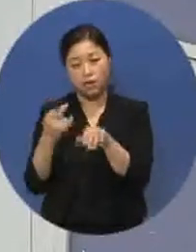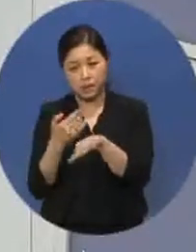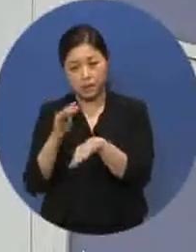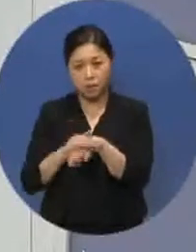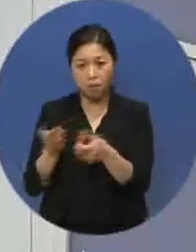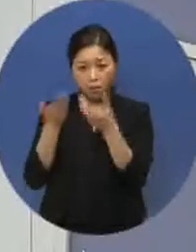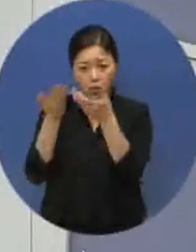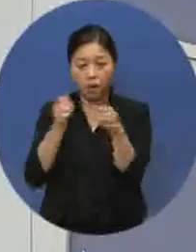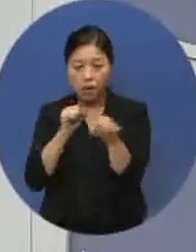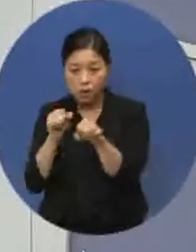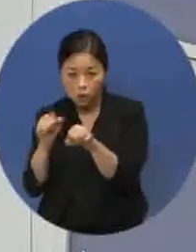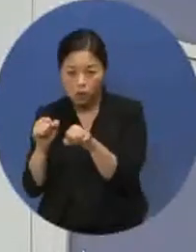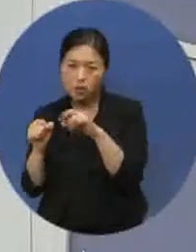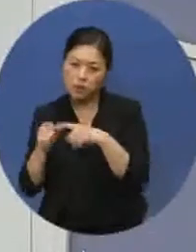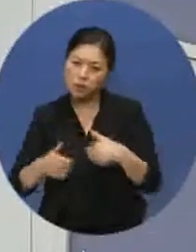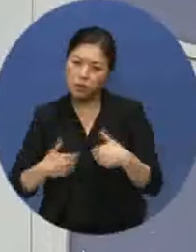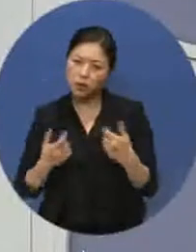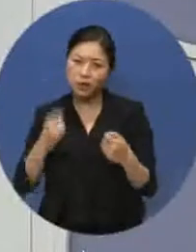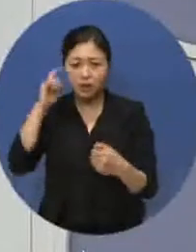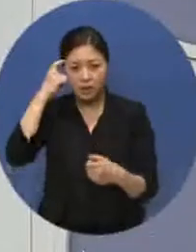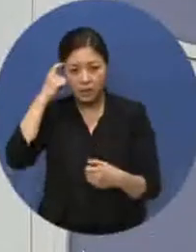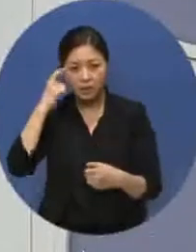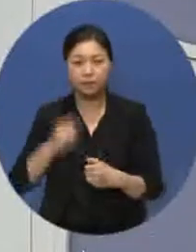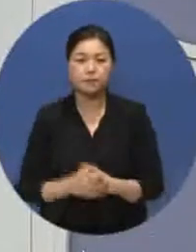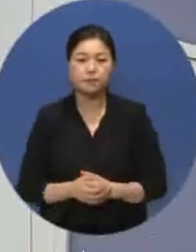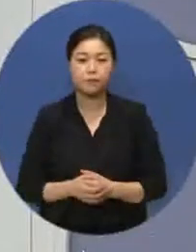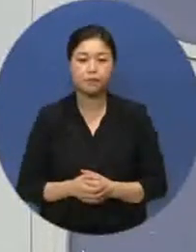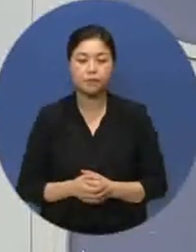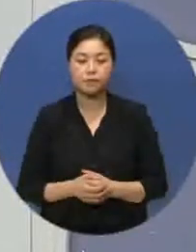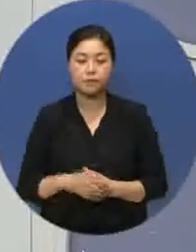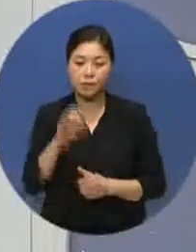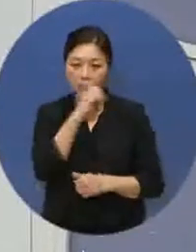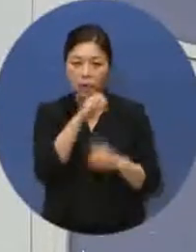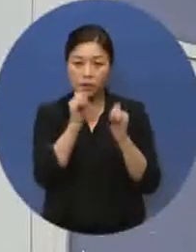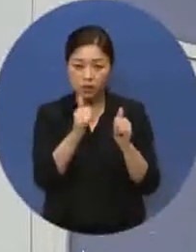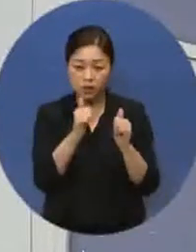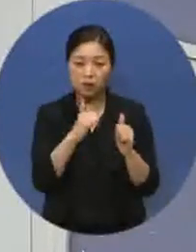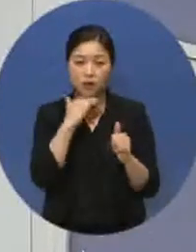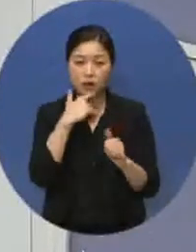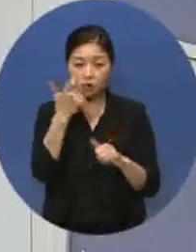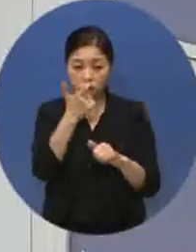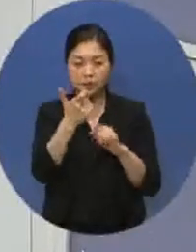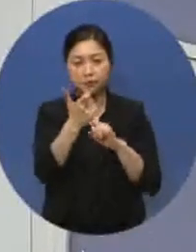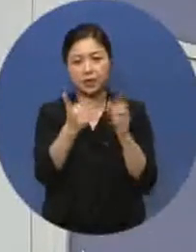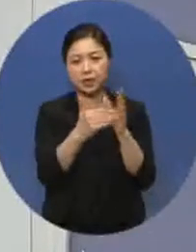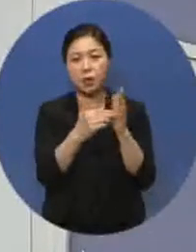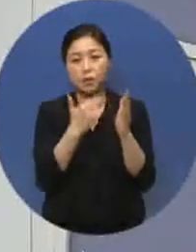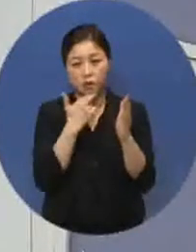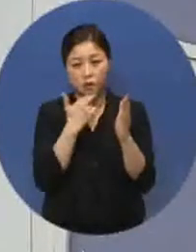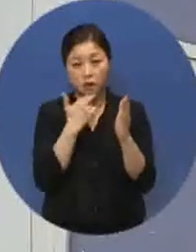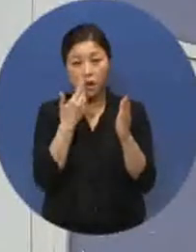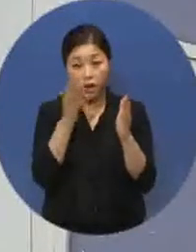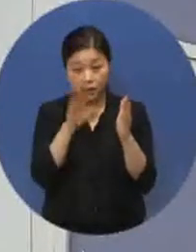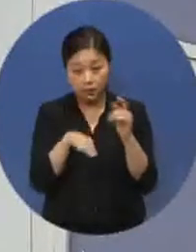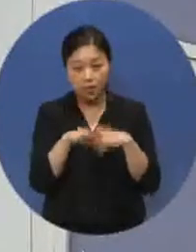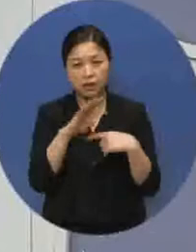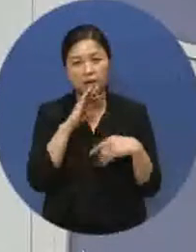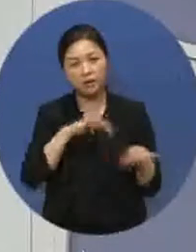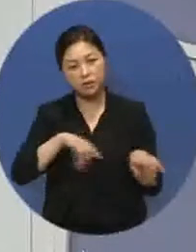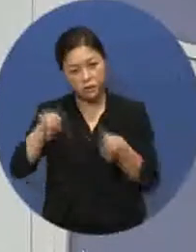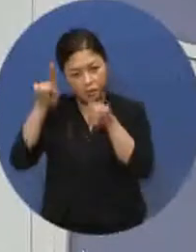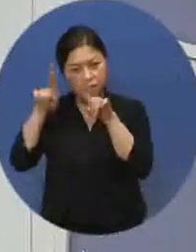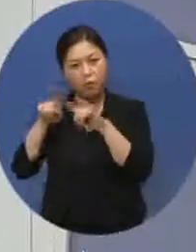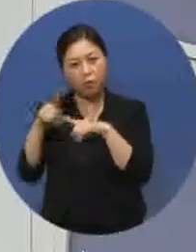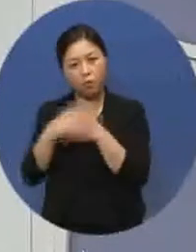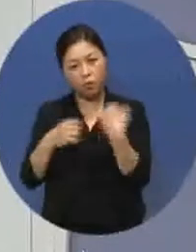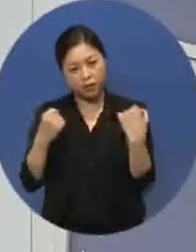그런 봉사활동도 좀 할 필요가 있다. 그리고 또 변호사라는 것도 정년이 없는 듯하지만 실제로는 나이가 체력도 딸리고